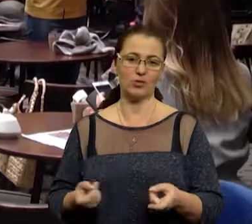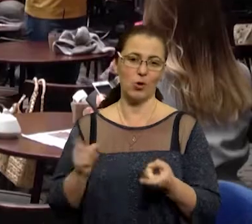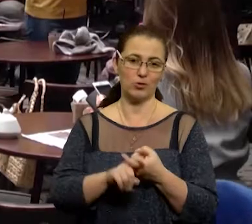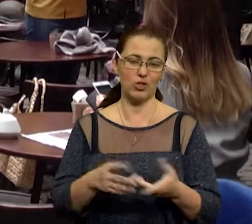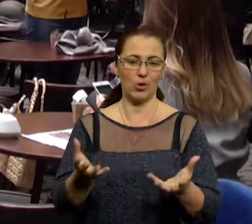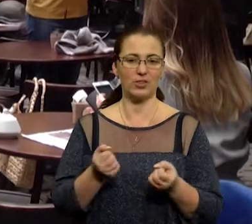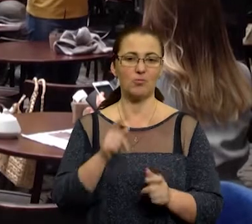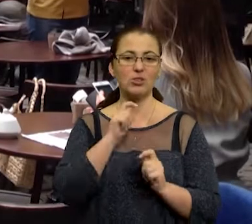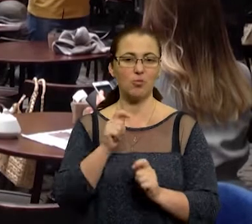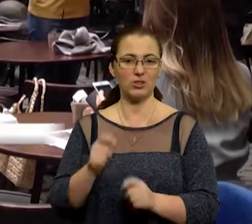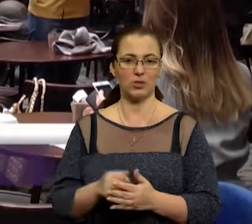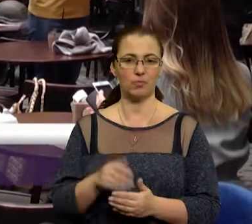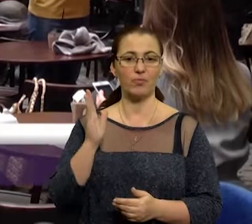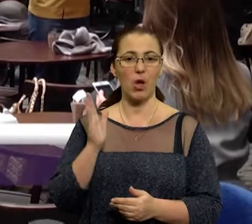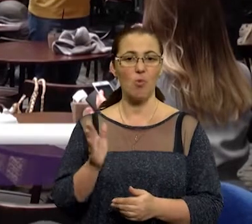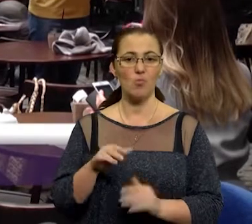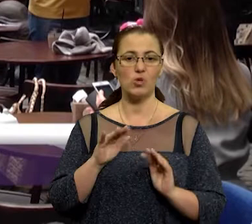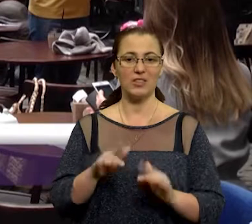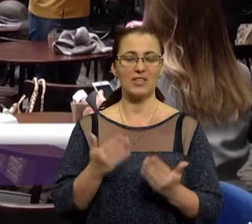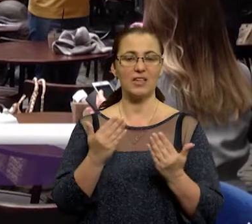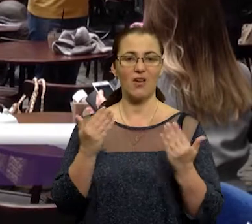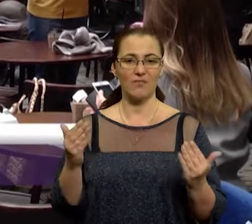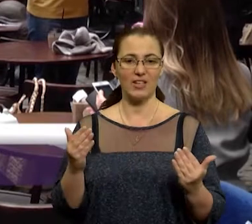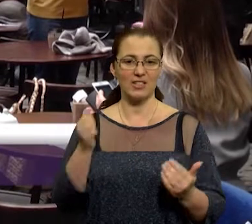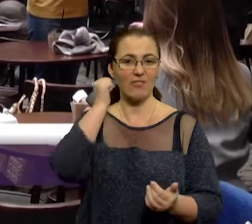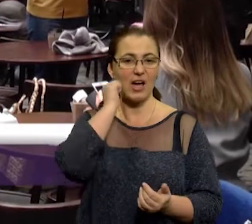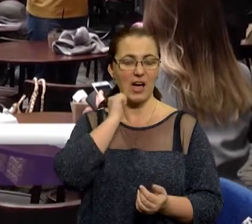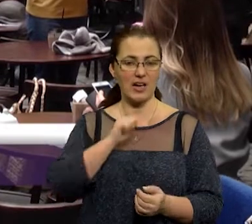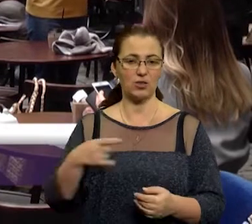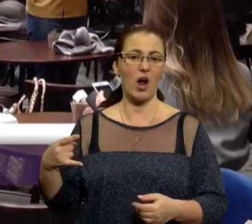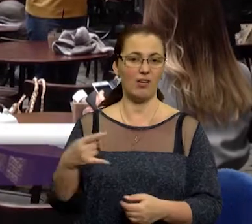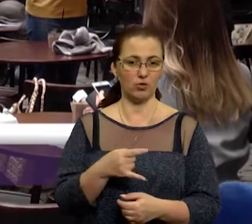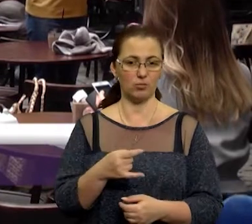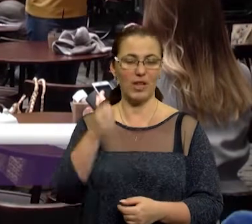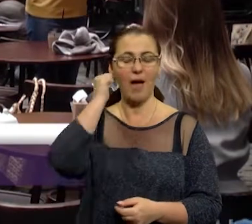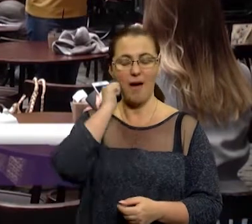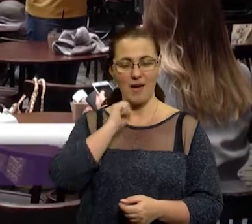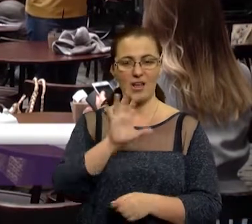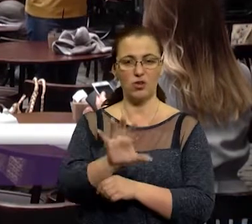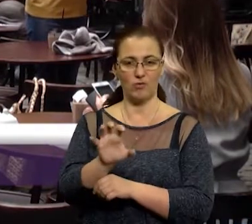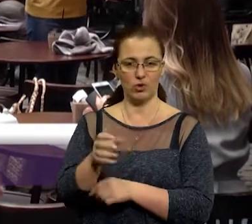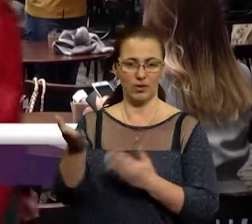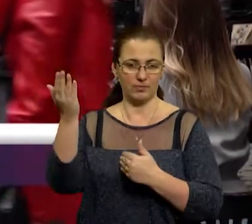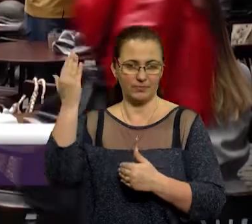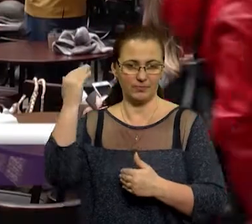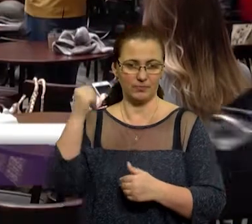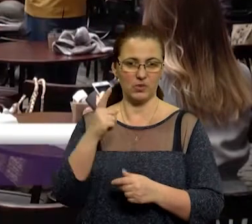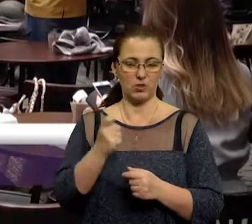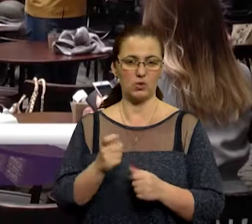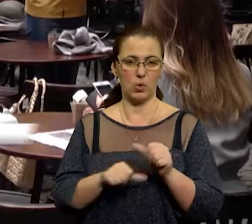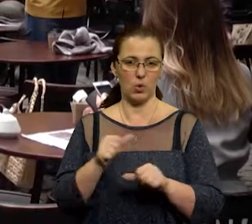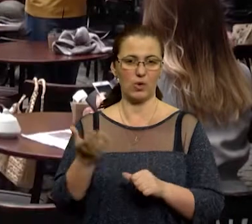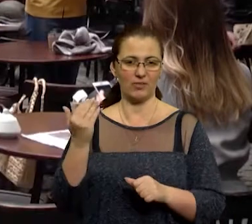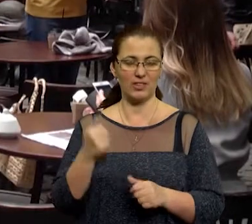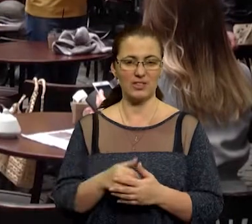нас буде діяти виставка ретро-автомобілів, ретро-фотографій тих часів, 100 років тому назад. У нас буде